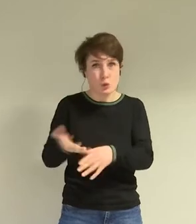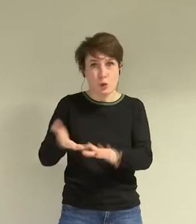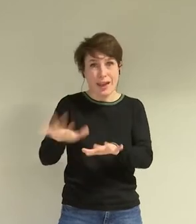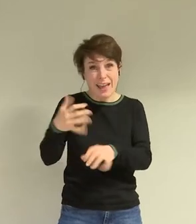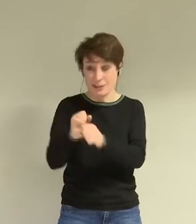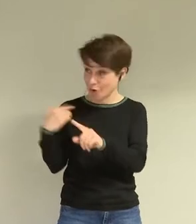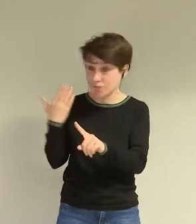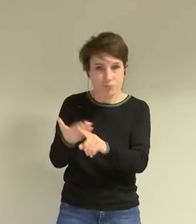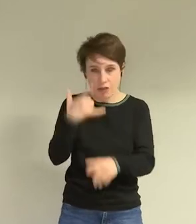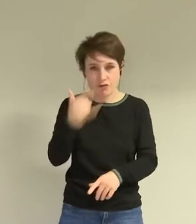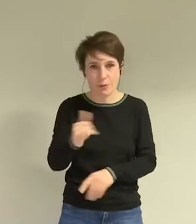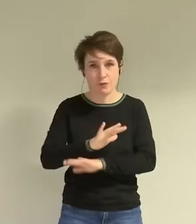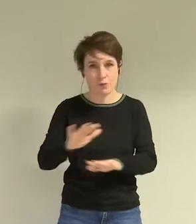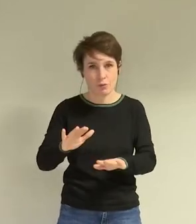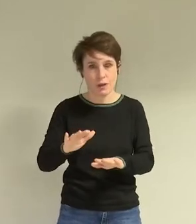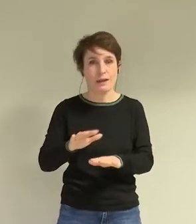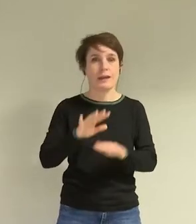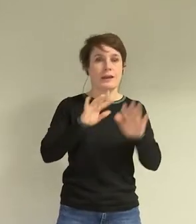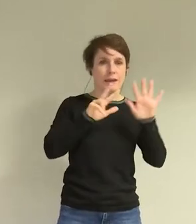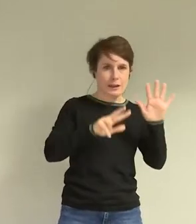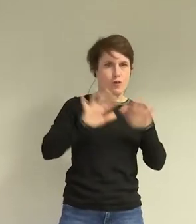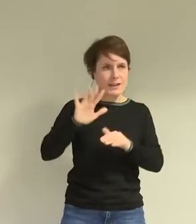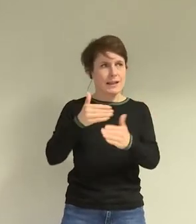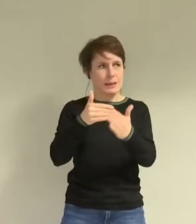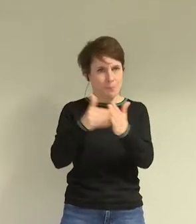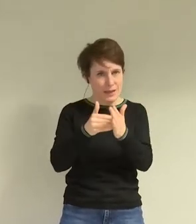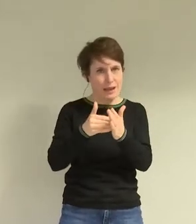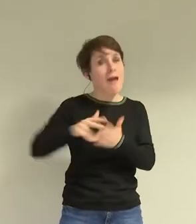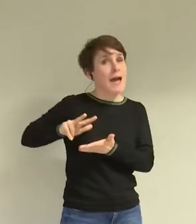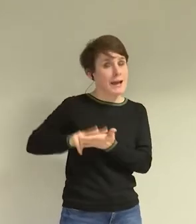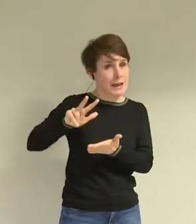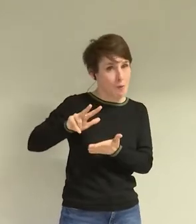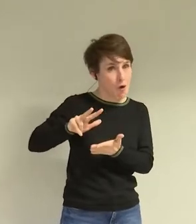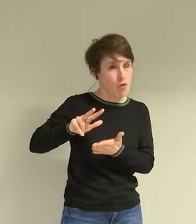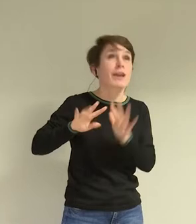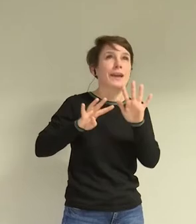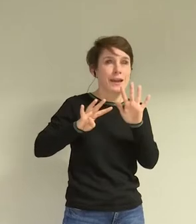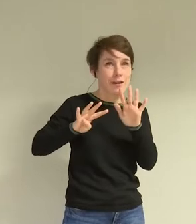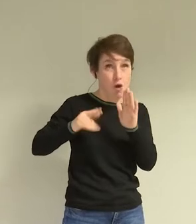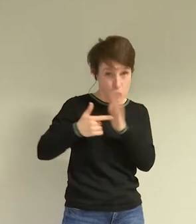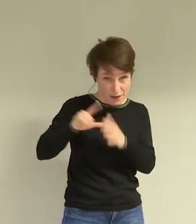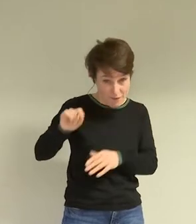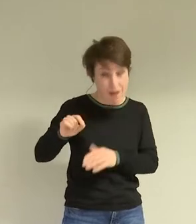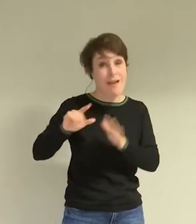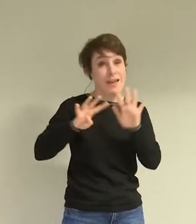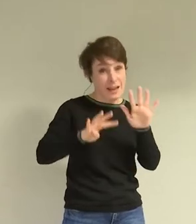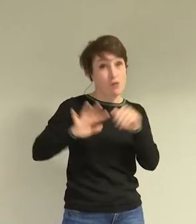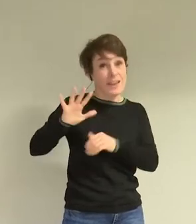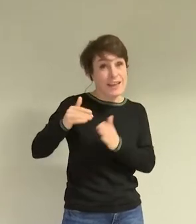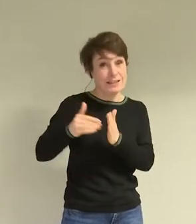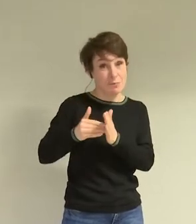87000 agrément en 2020 à peine un peu plus 95 milles en 2021 c'est un manquement